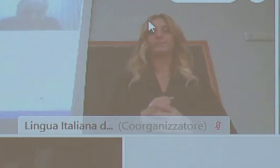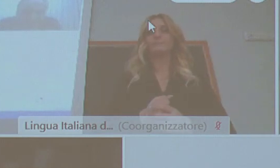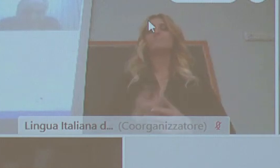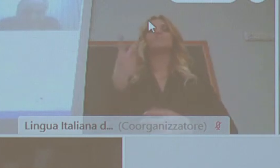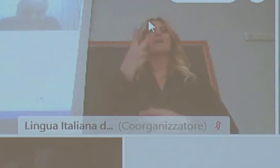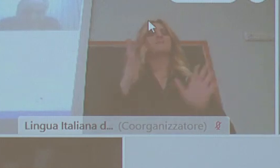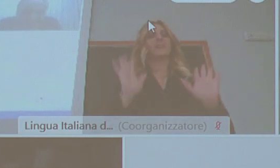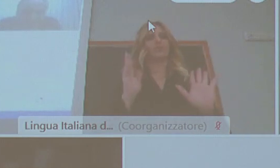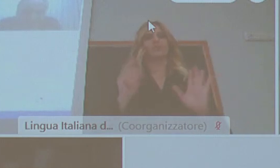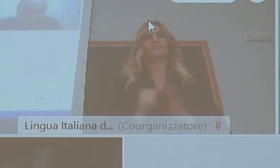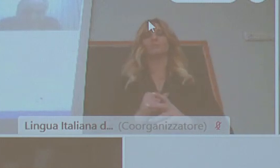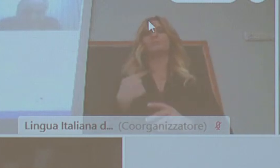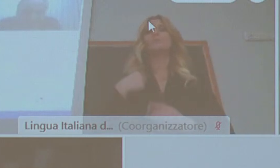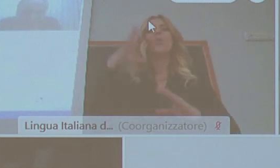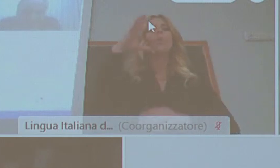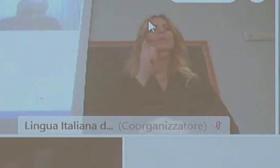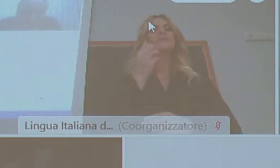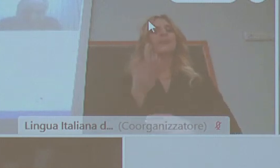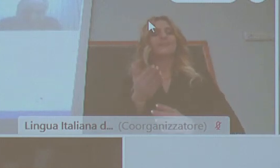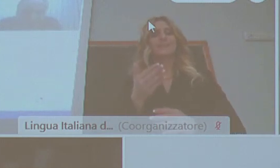In realtà, ecco, l'università